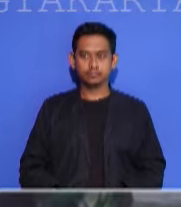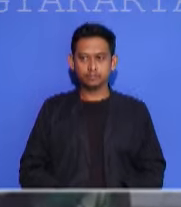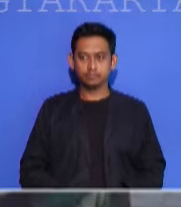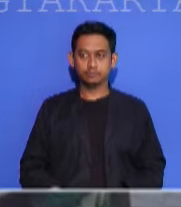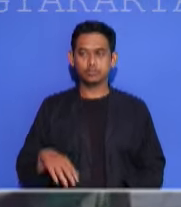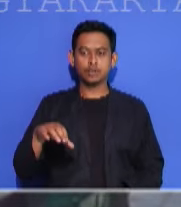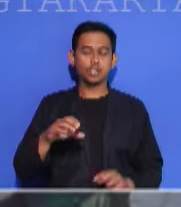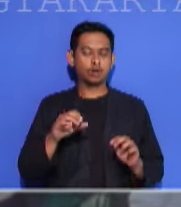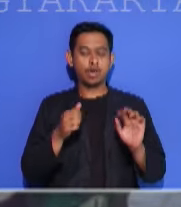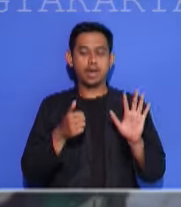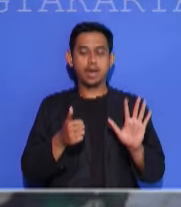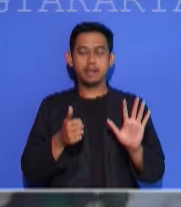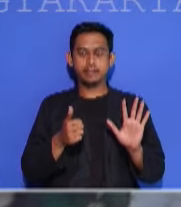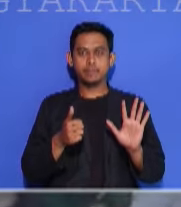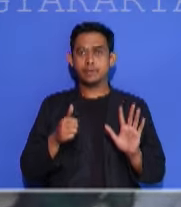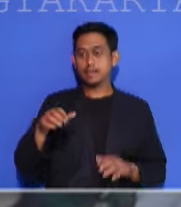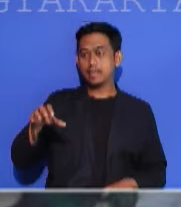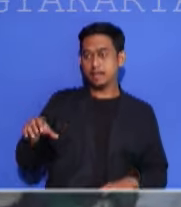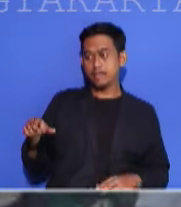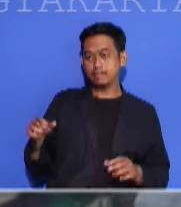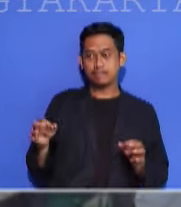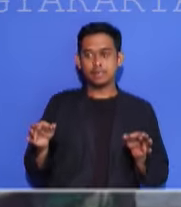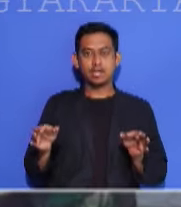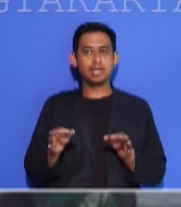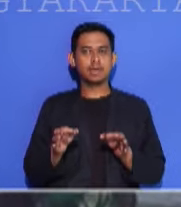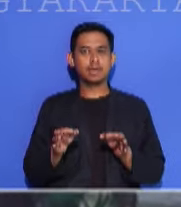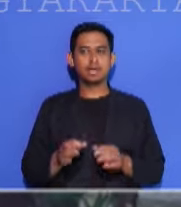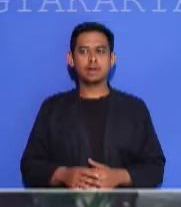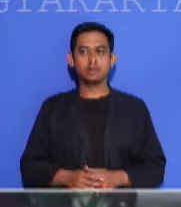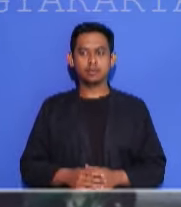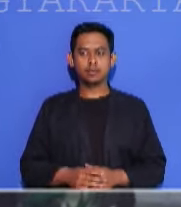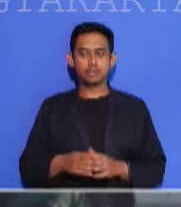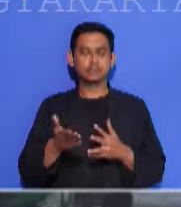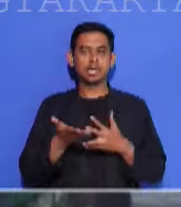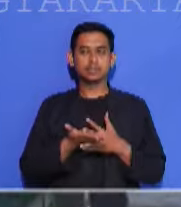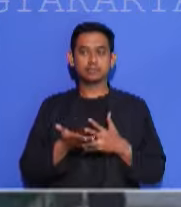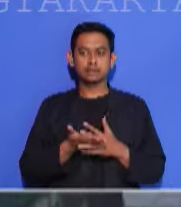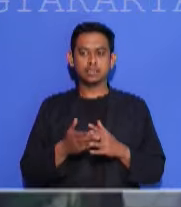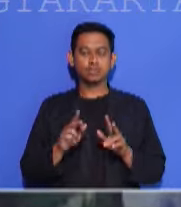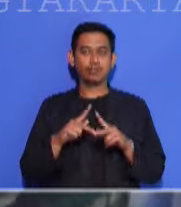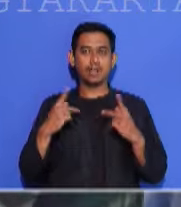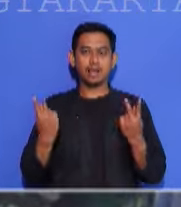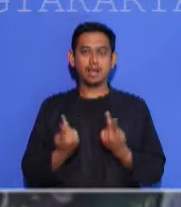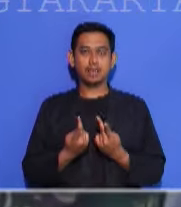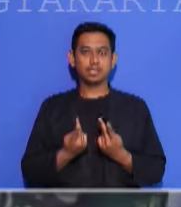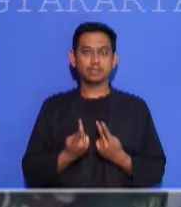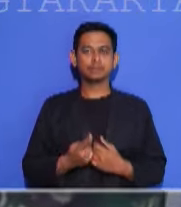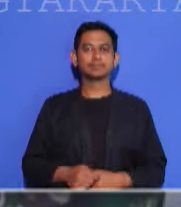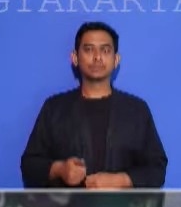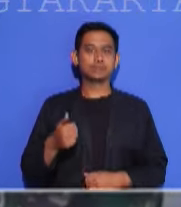satu tempat yang terdekat aksesibel untuk beliau dan keluarga menggunakan hak pilihnya